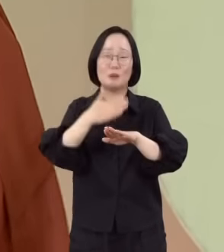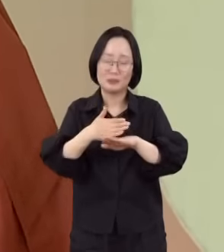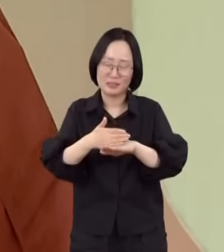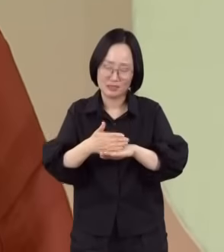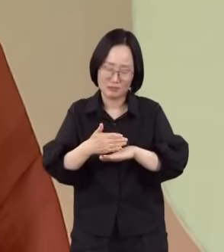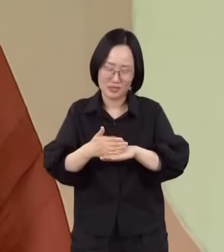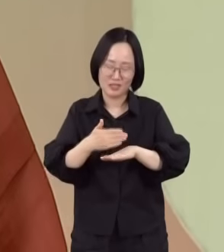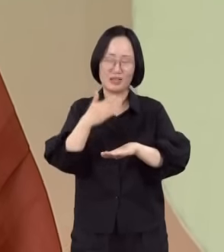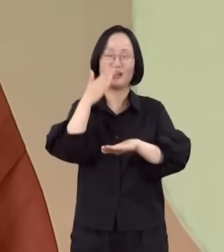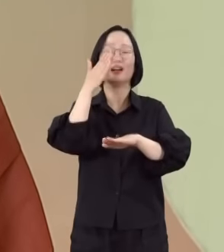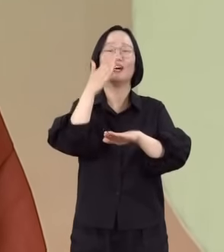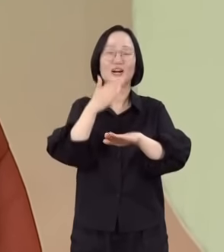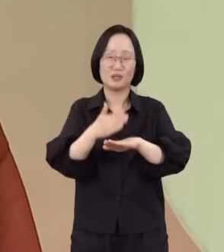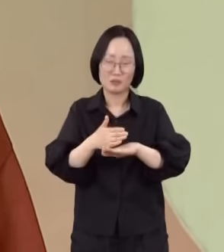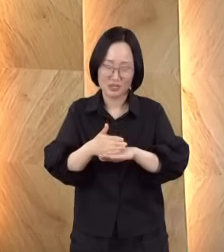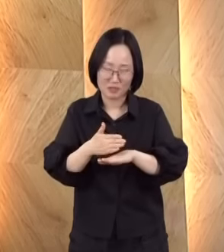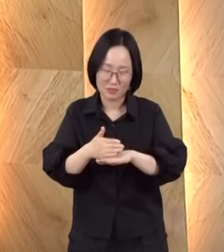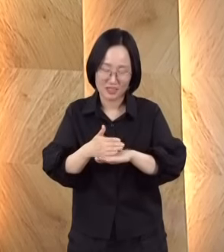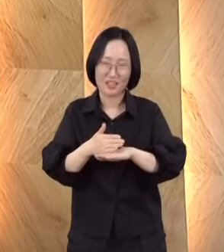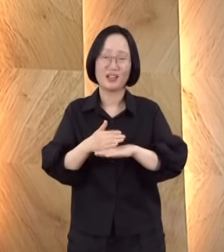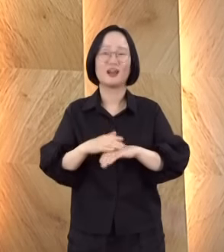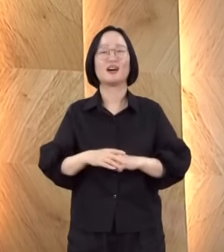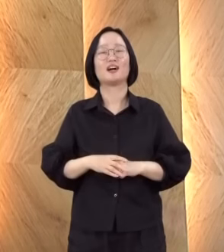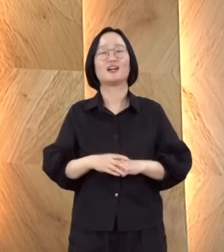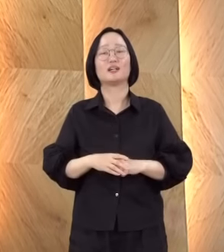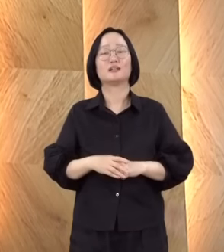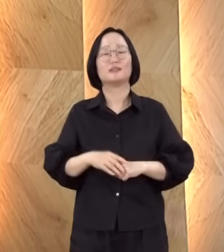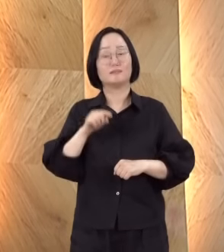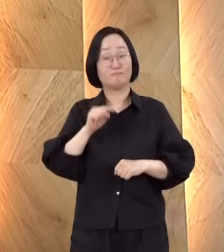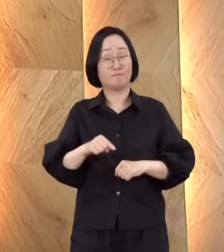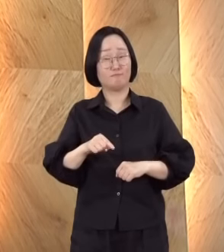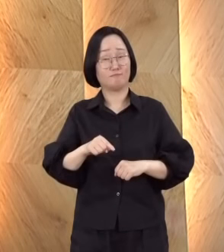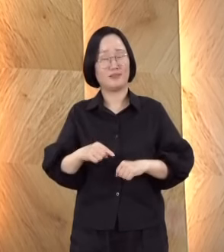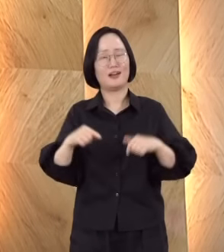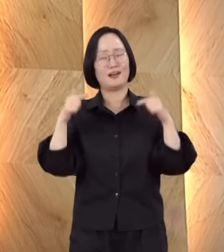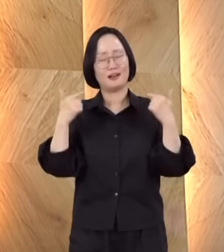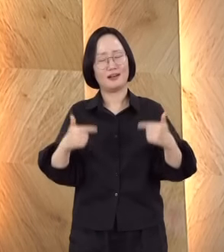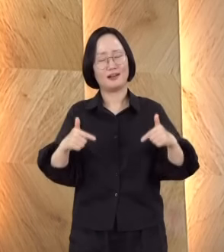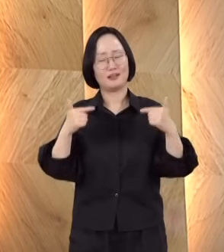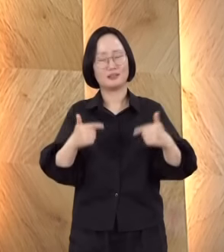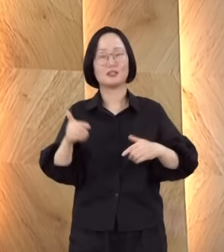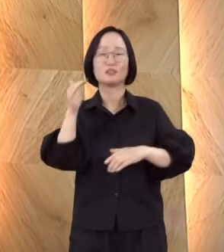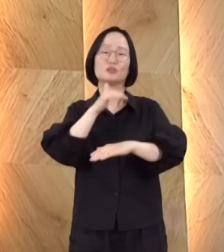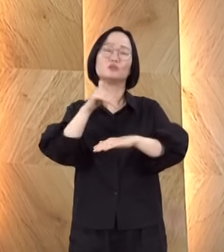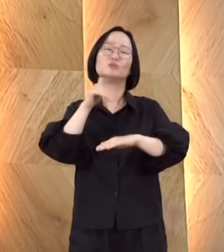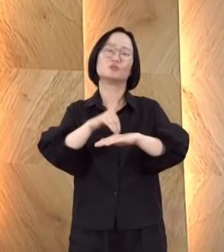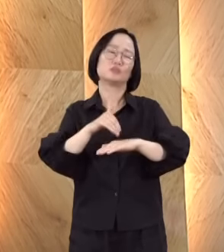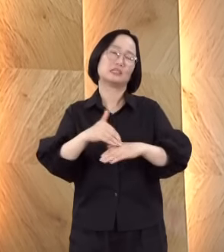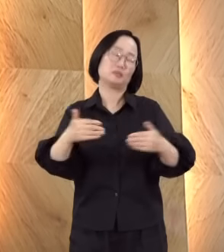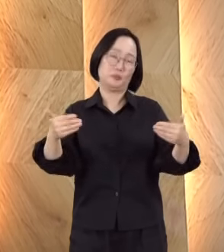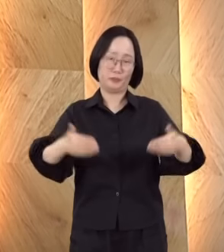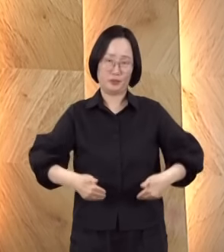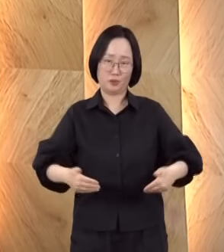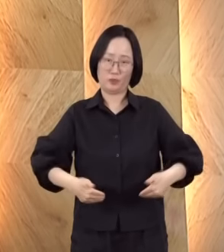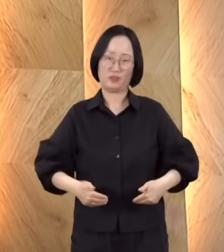감사합니다라는 마음으로 그렇게 신행 생활을 해 나아가는